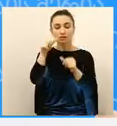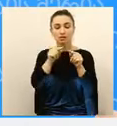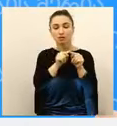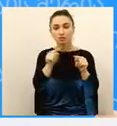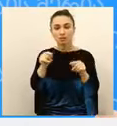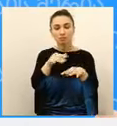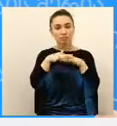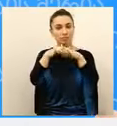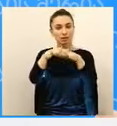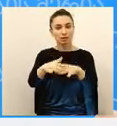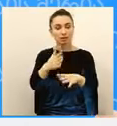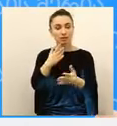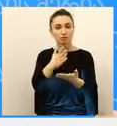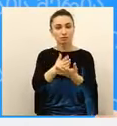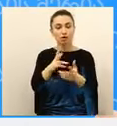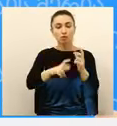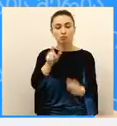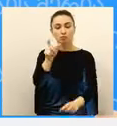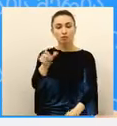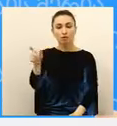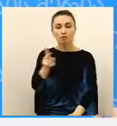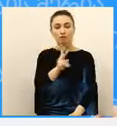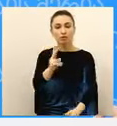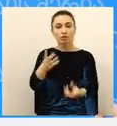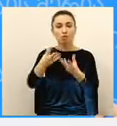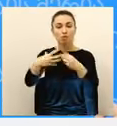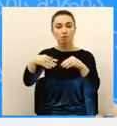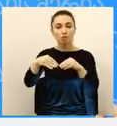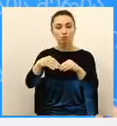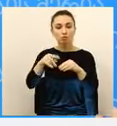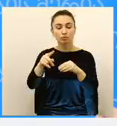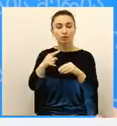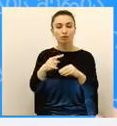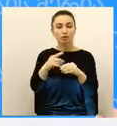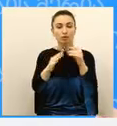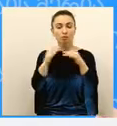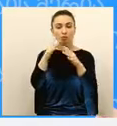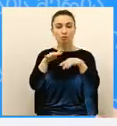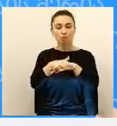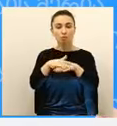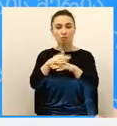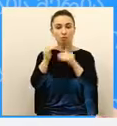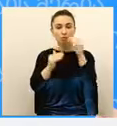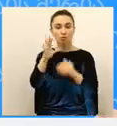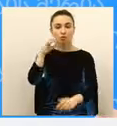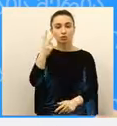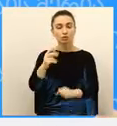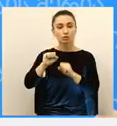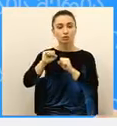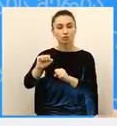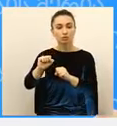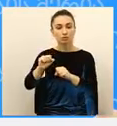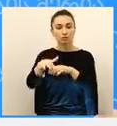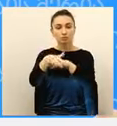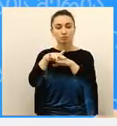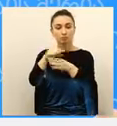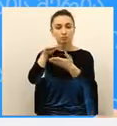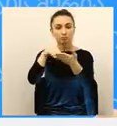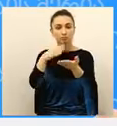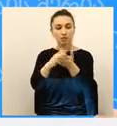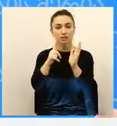წლიდან ფინანსდება ის სტუდენტები, რომელთა ოჯახების სარეიტინგო კულა სოციალურად დაუცველ ერთიან ბაზაში